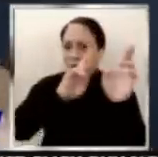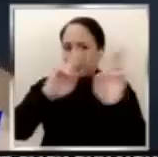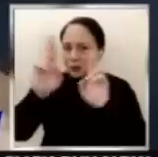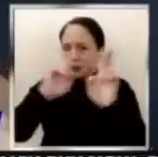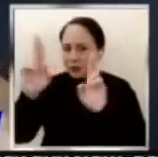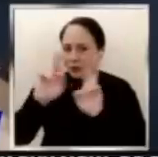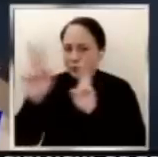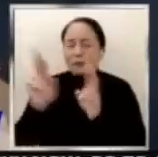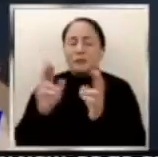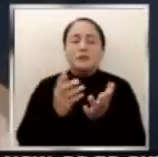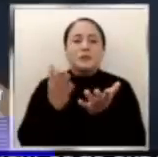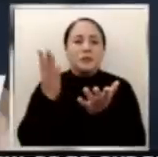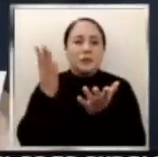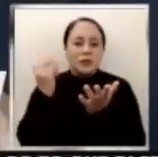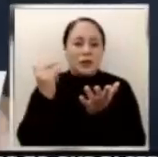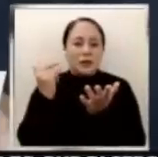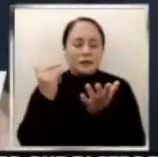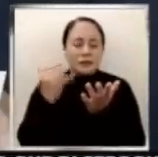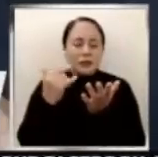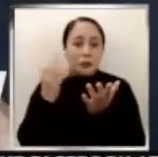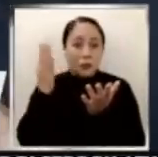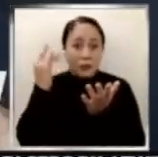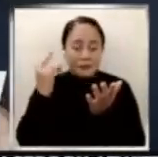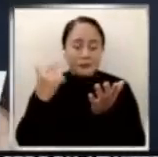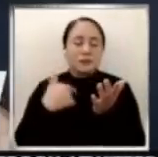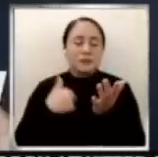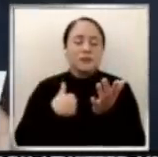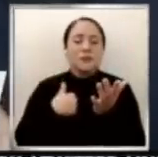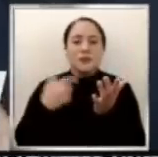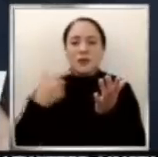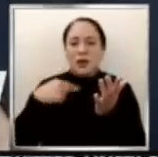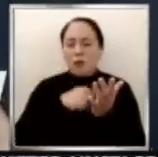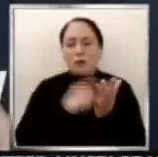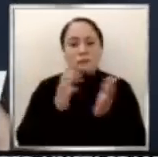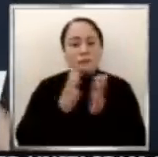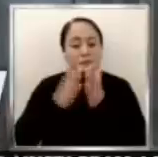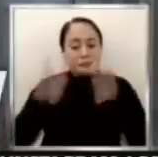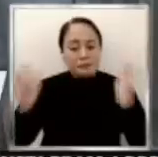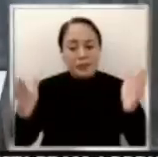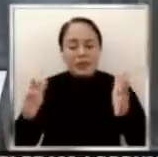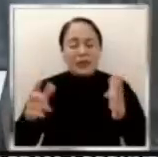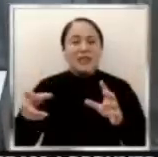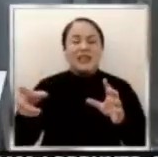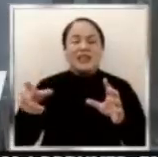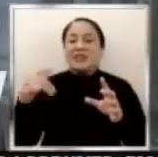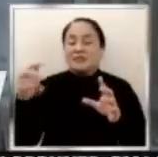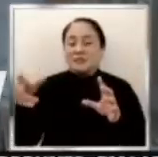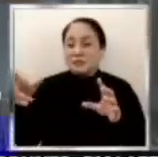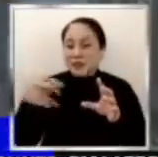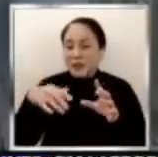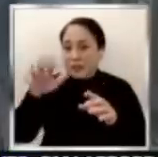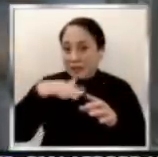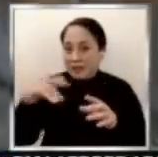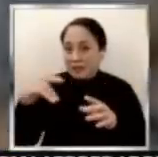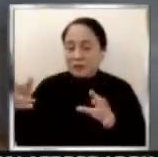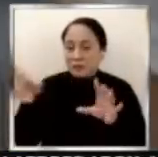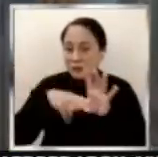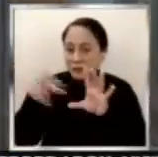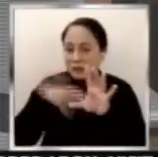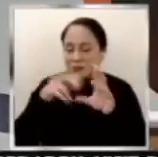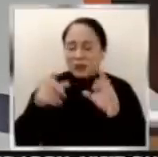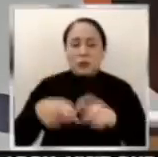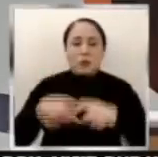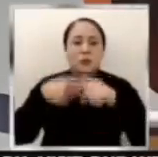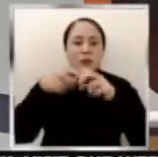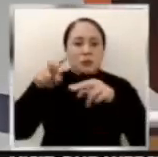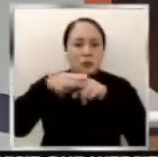no? Lalong-lalo na doon sa ating mga malalaking passenger terminals. No? Suspendido naman ang biyahe ng mga tren ng Philippine